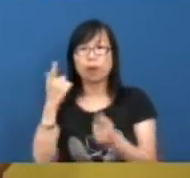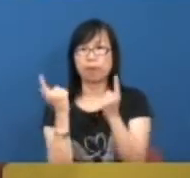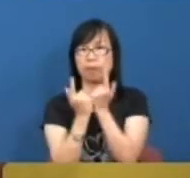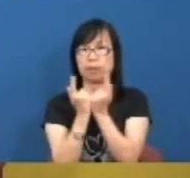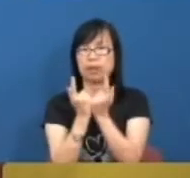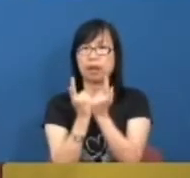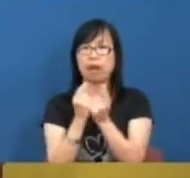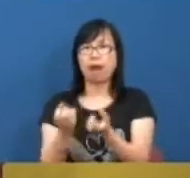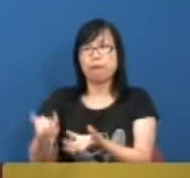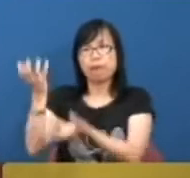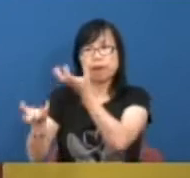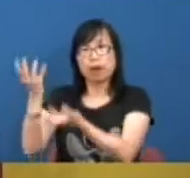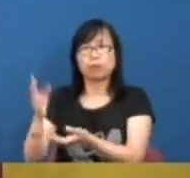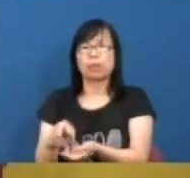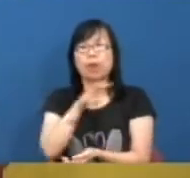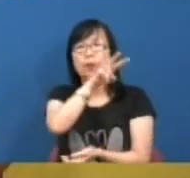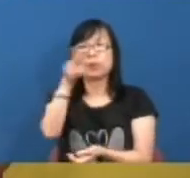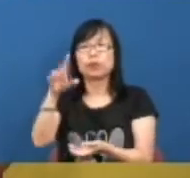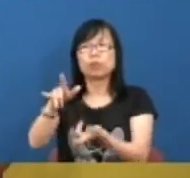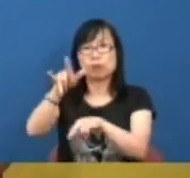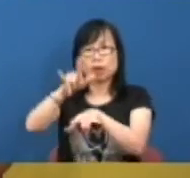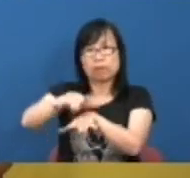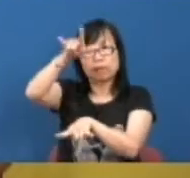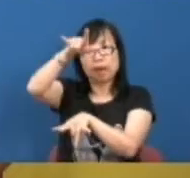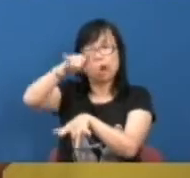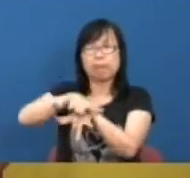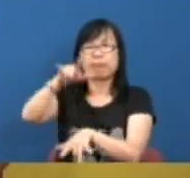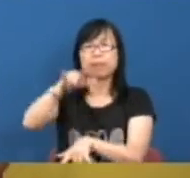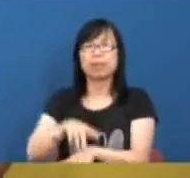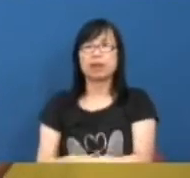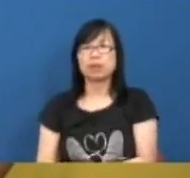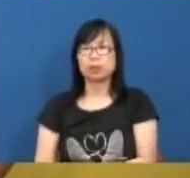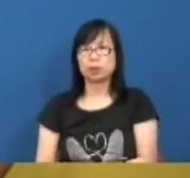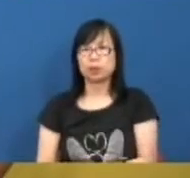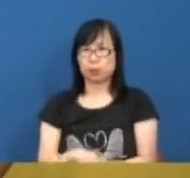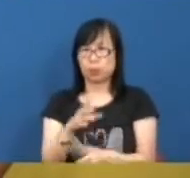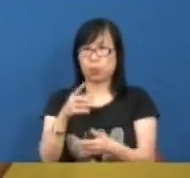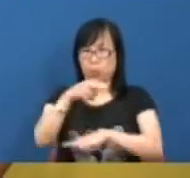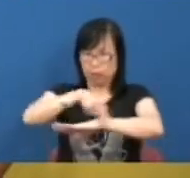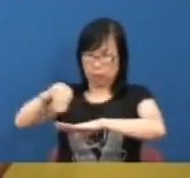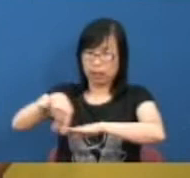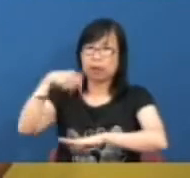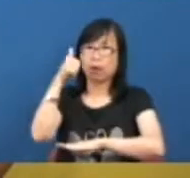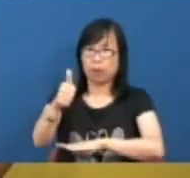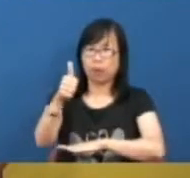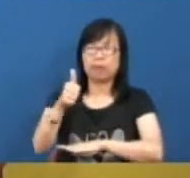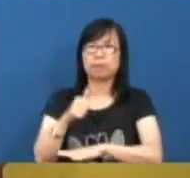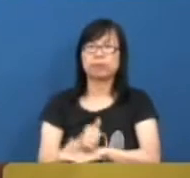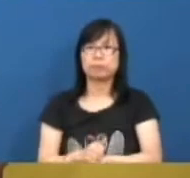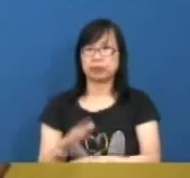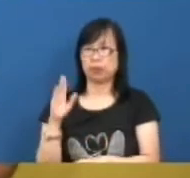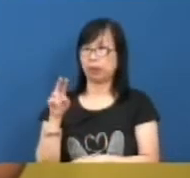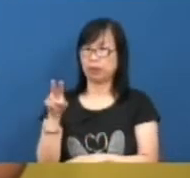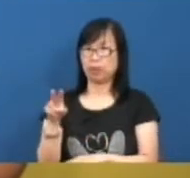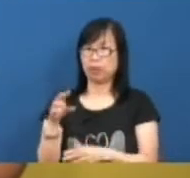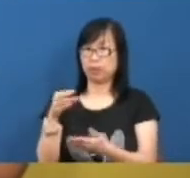設有咧係觀光塔嘅，你睇到其實如果做得規劃得好啦，咁同埋你睇到我哋呢張